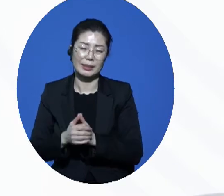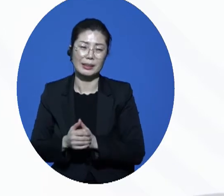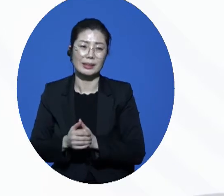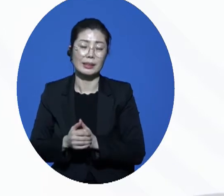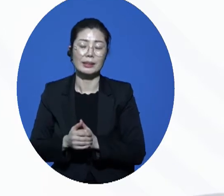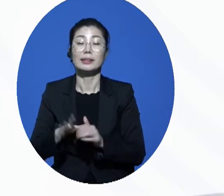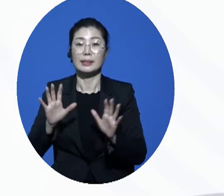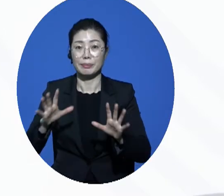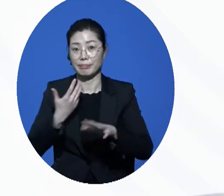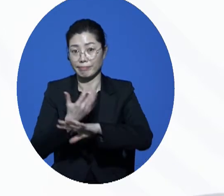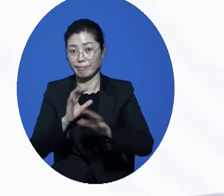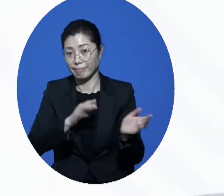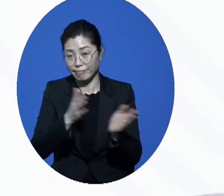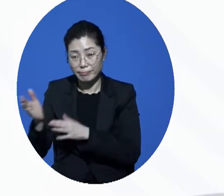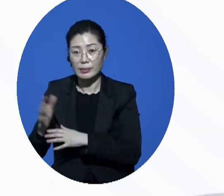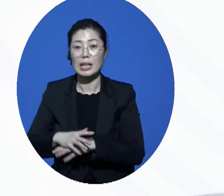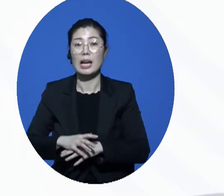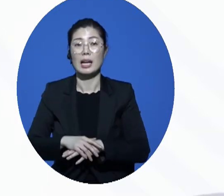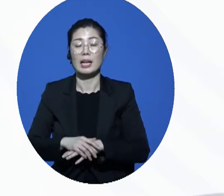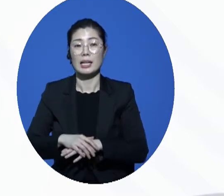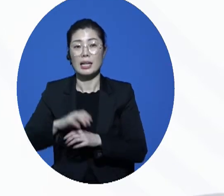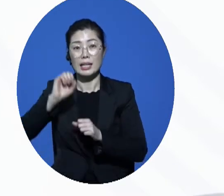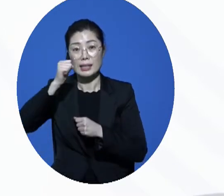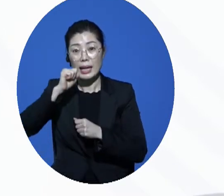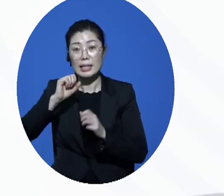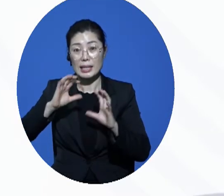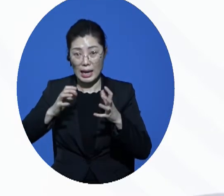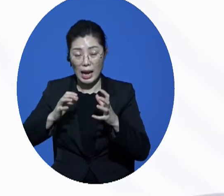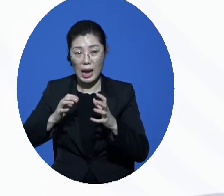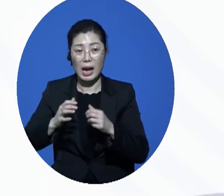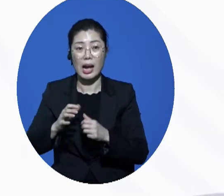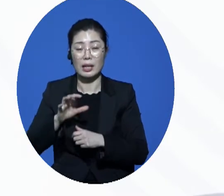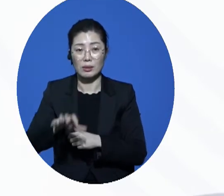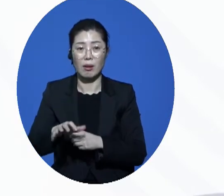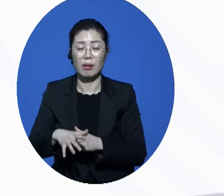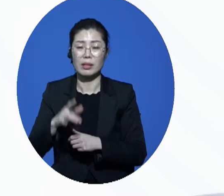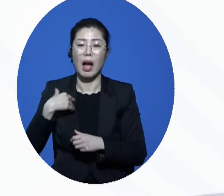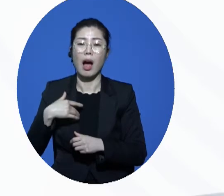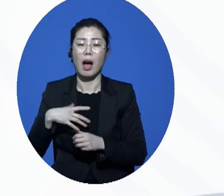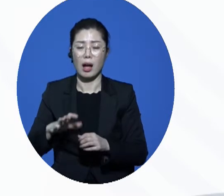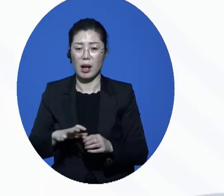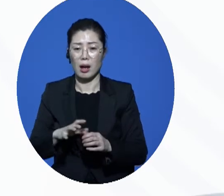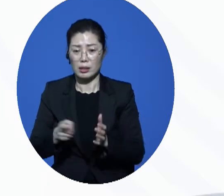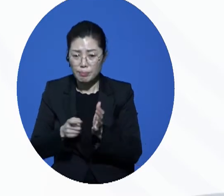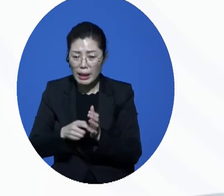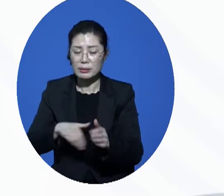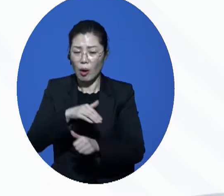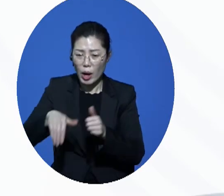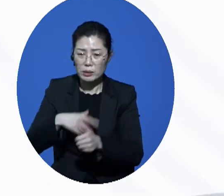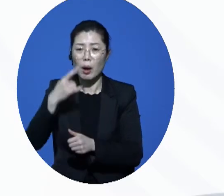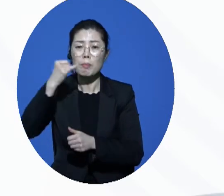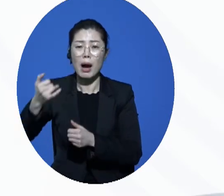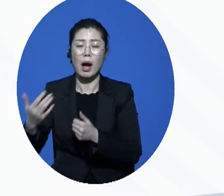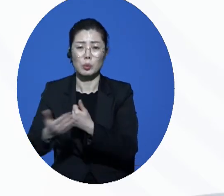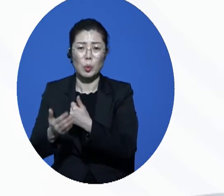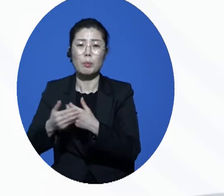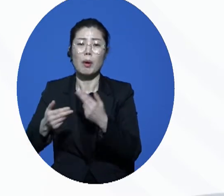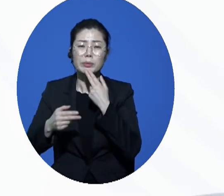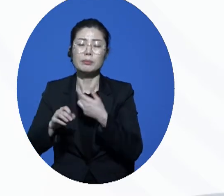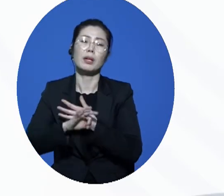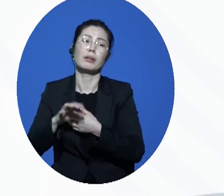이런 이야기를 했습니다. 내 엄마가 탈진으로 인해서 사망을 하면 나는 엄마의 도움이 없이는 나도 마찬가지로 죽게 될 것 같다라는